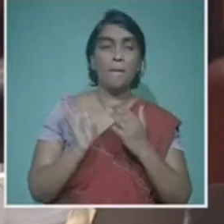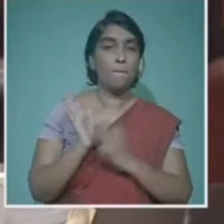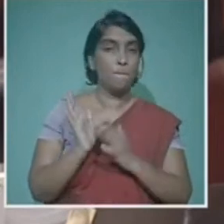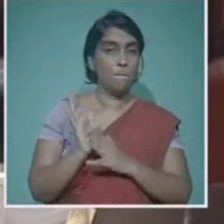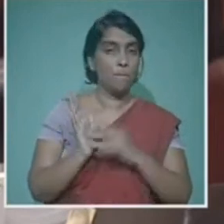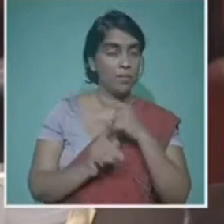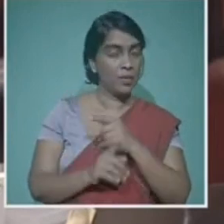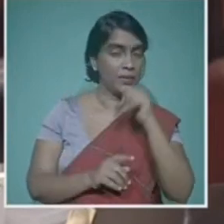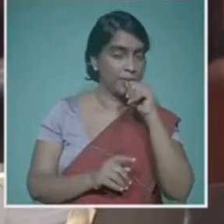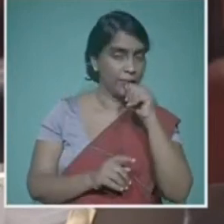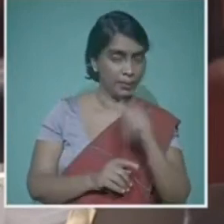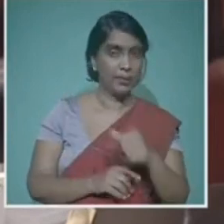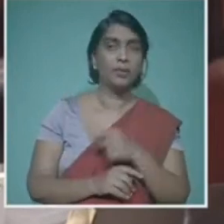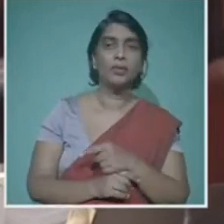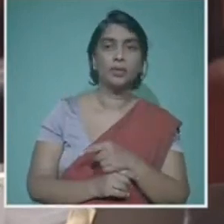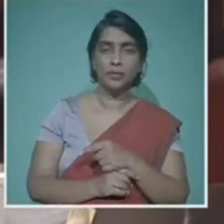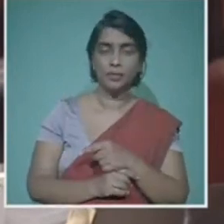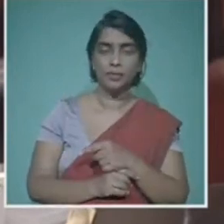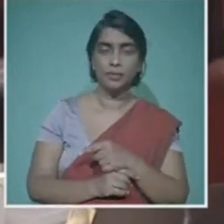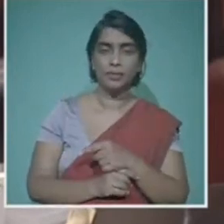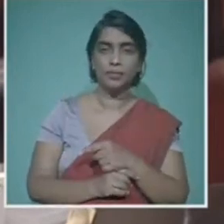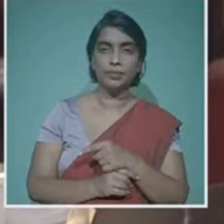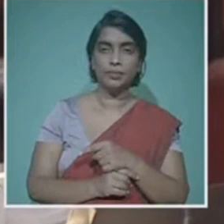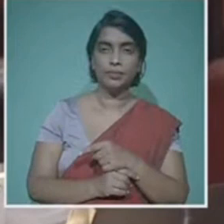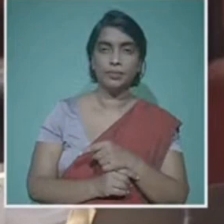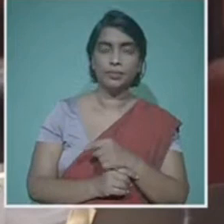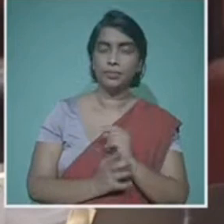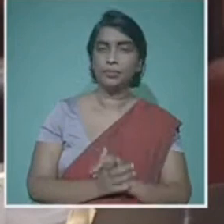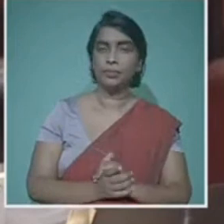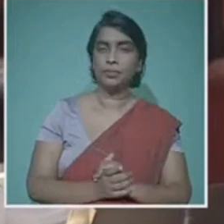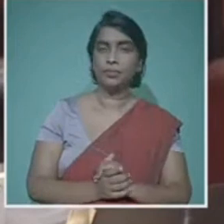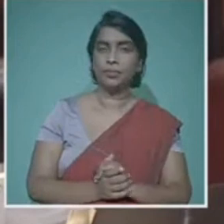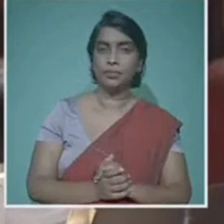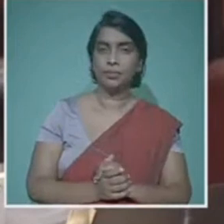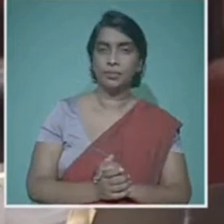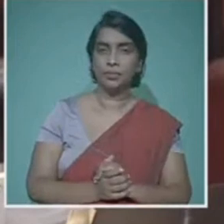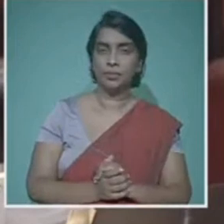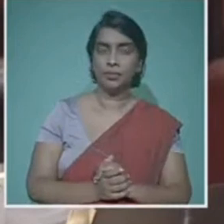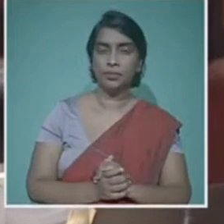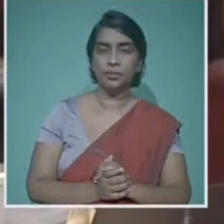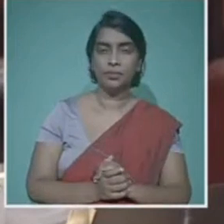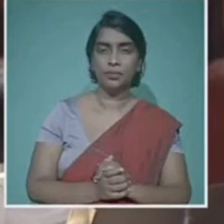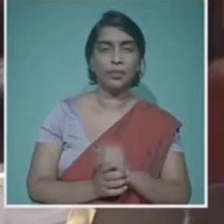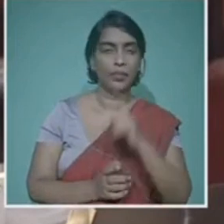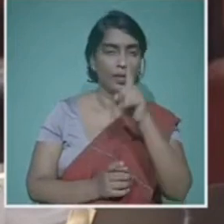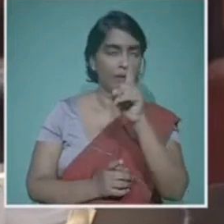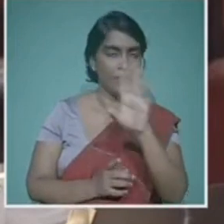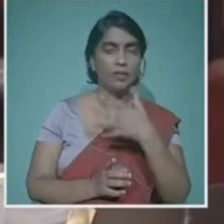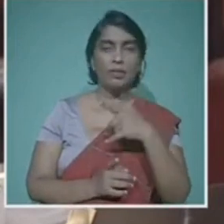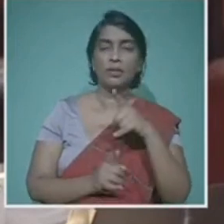உண்மையிலே ஒரே ஒரு தரம் தான் ரயில் ஓடுகிறது, புகையிரதம்